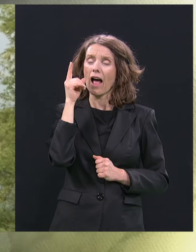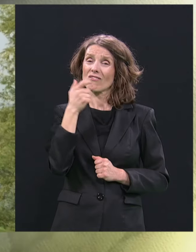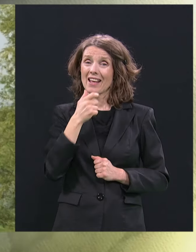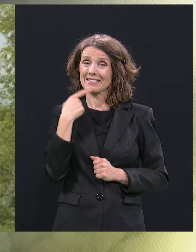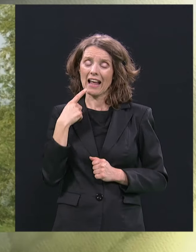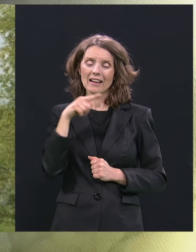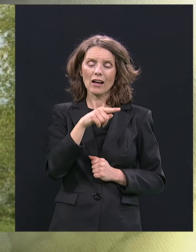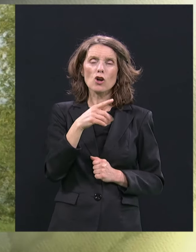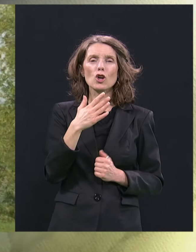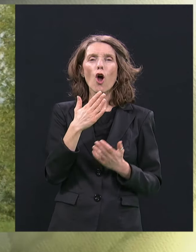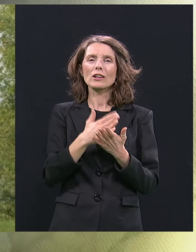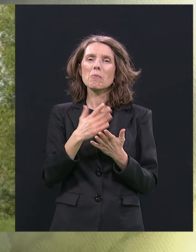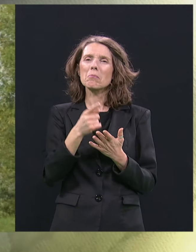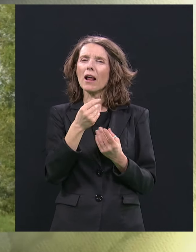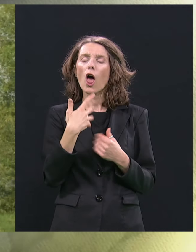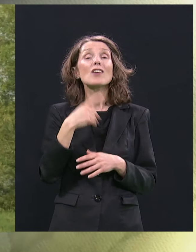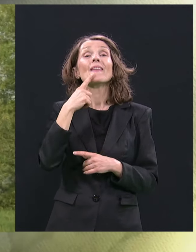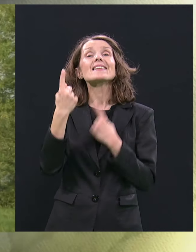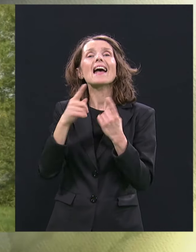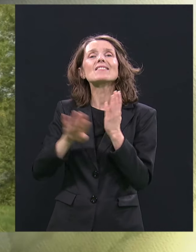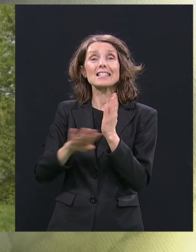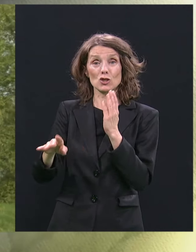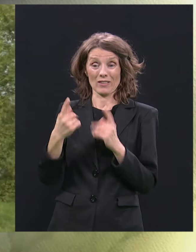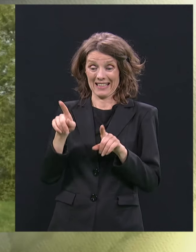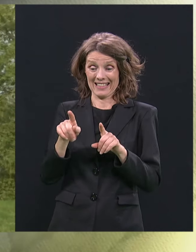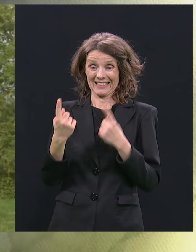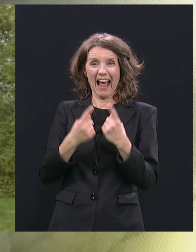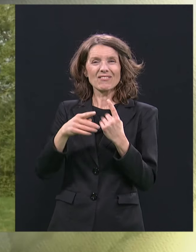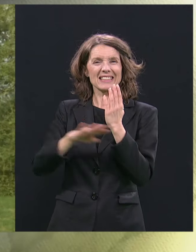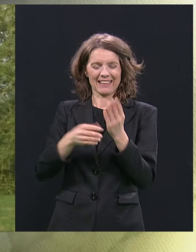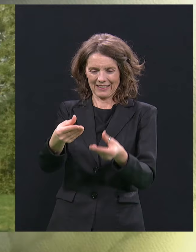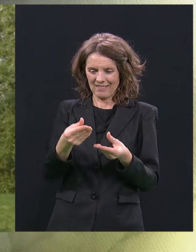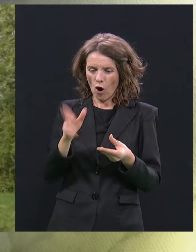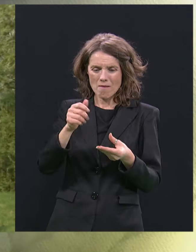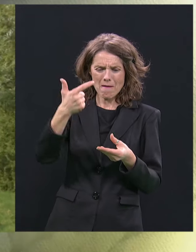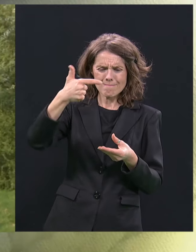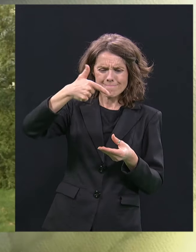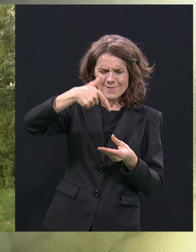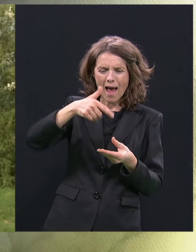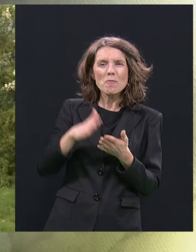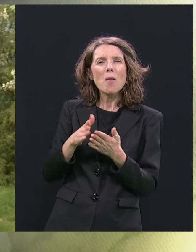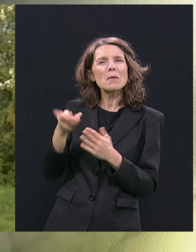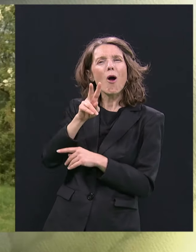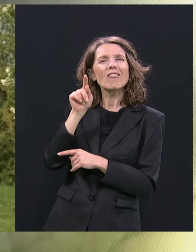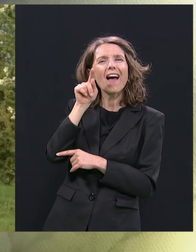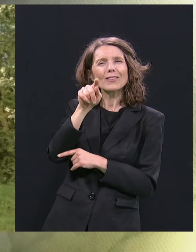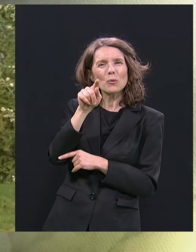Da, zavisi i do tona drveta. Da, ton drveta, da, kakav je. Da. Ona je malo, ima